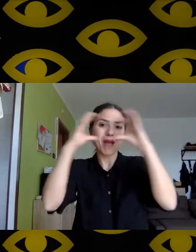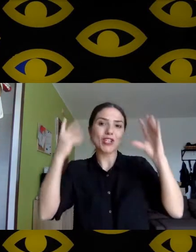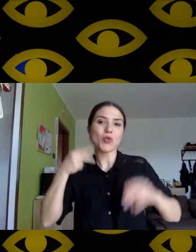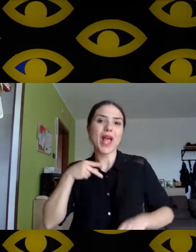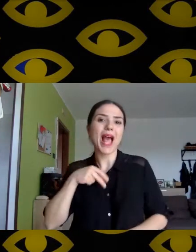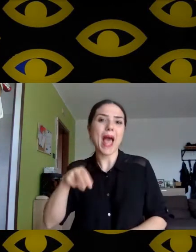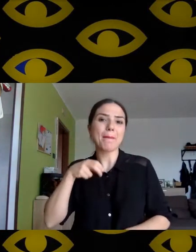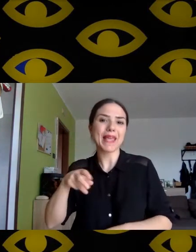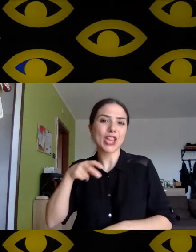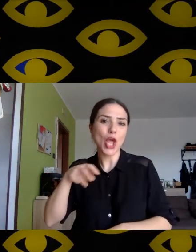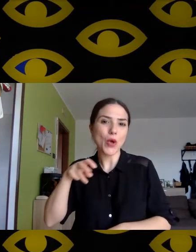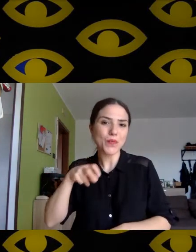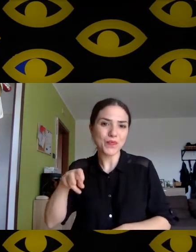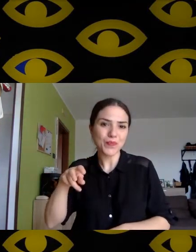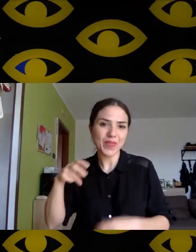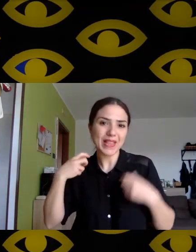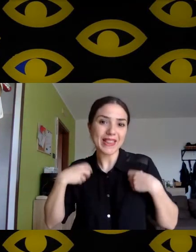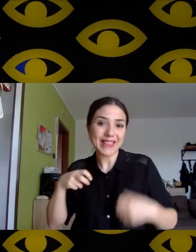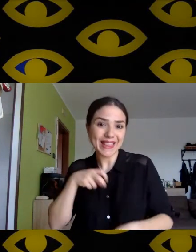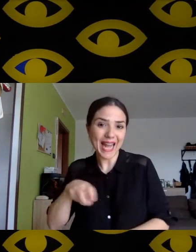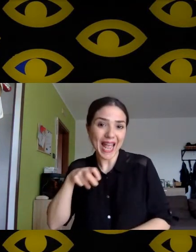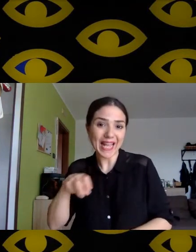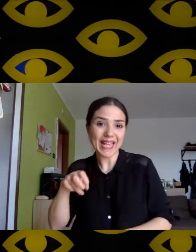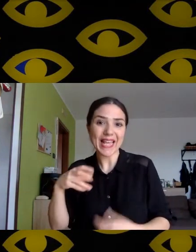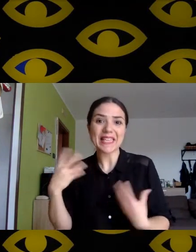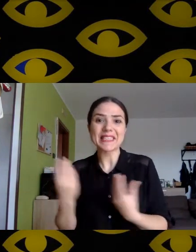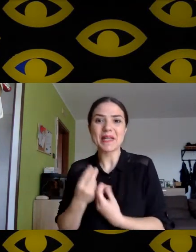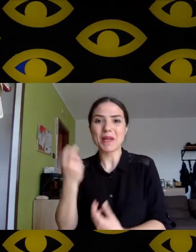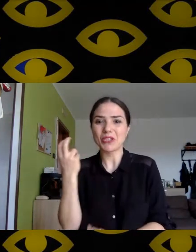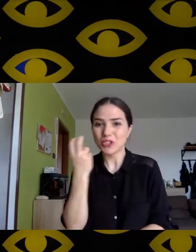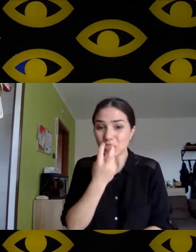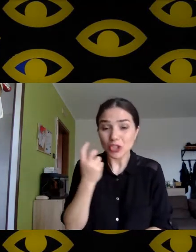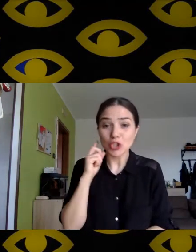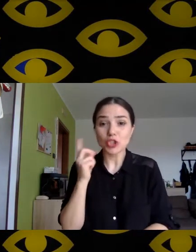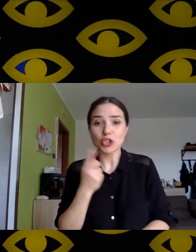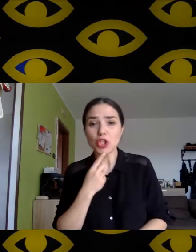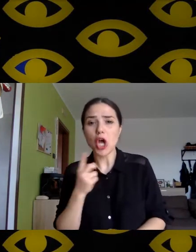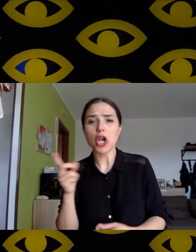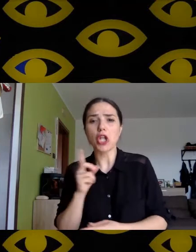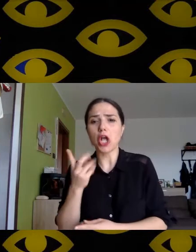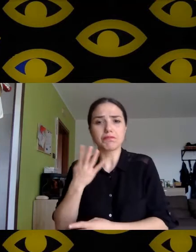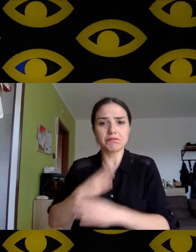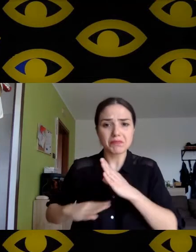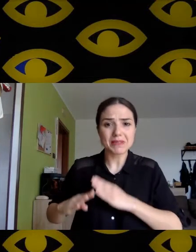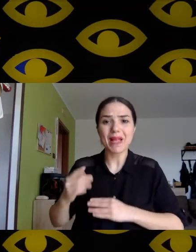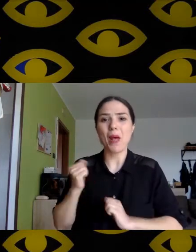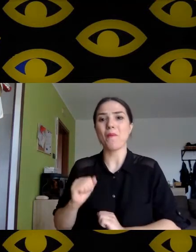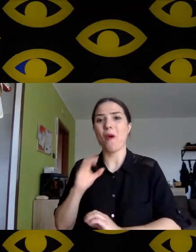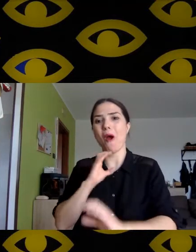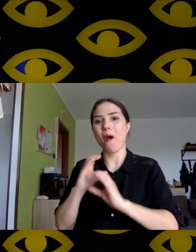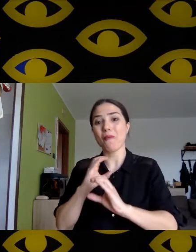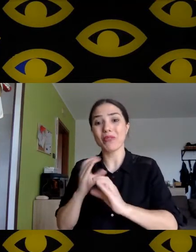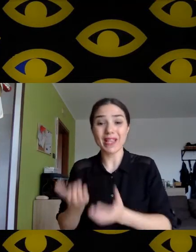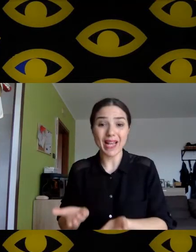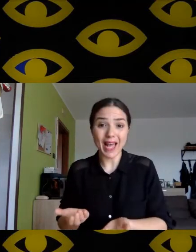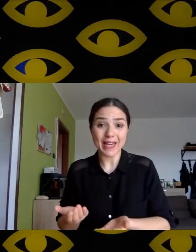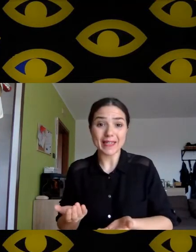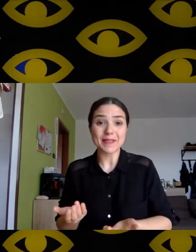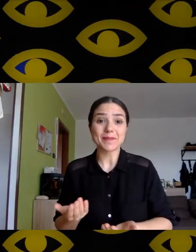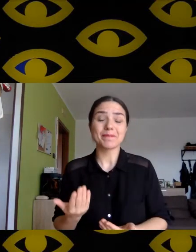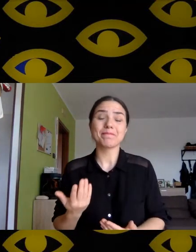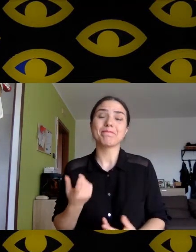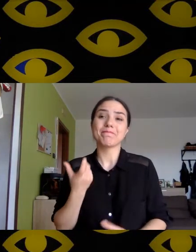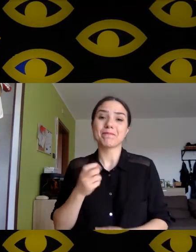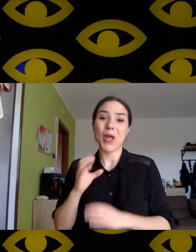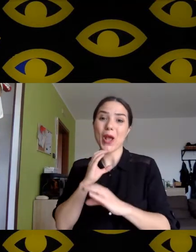camminano insieme sono cieche, sorde, indipendentemente dalla loro disabilità, e possono comunicare, perché comunicare è sempre